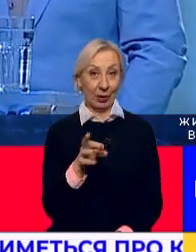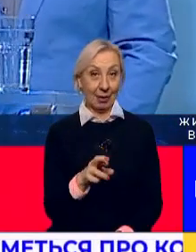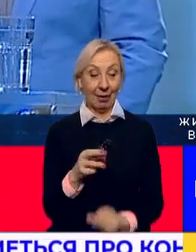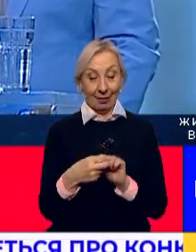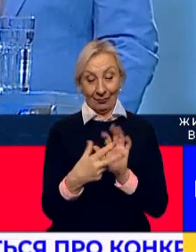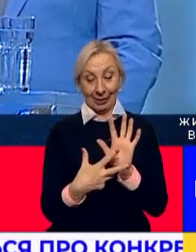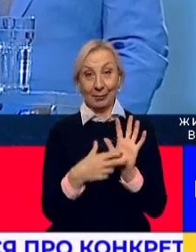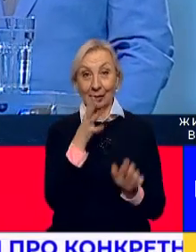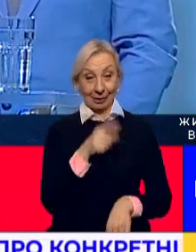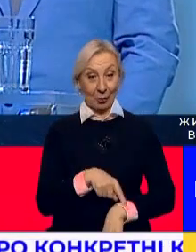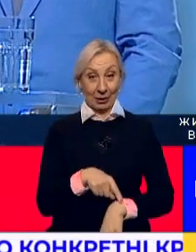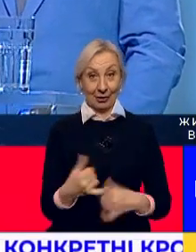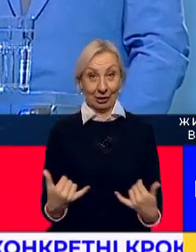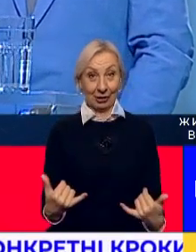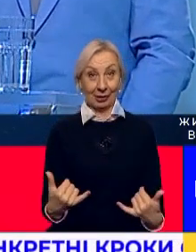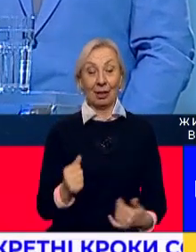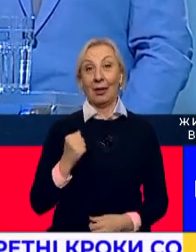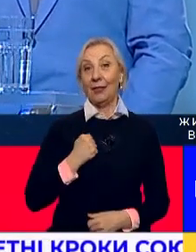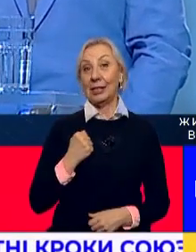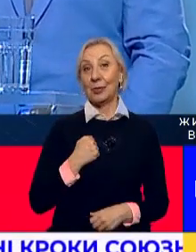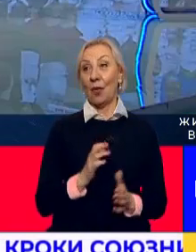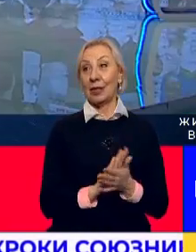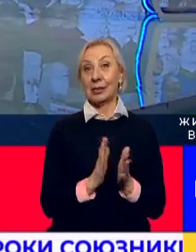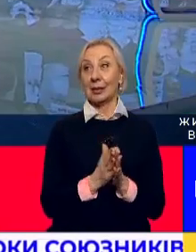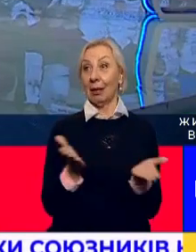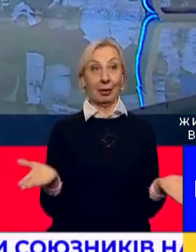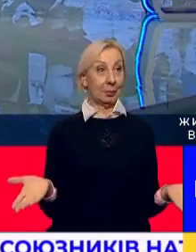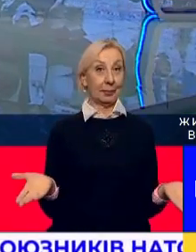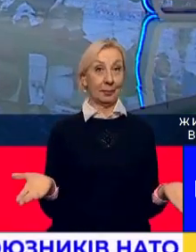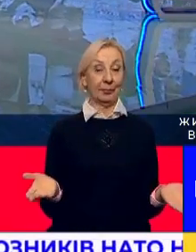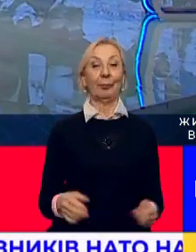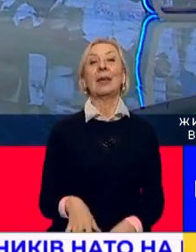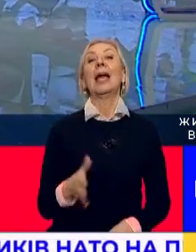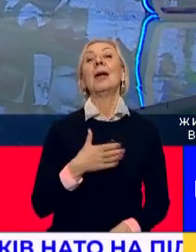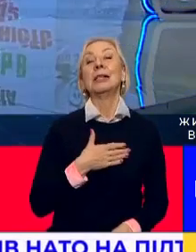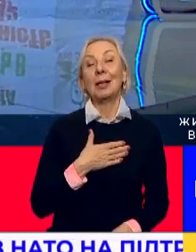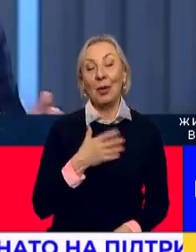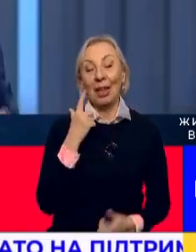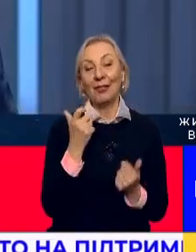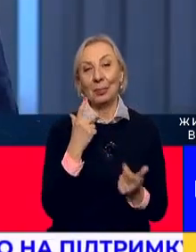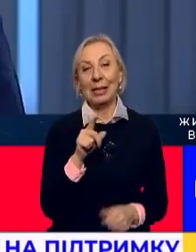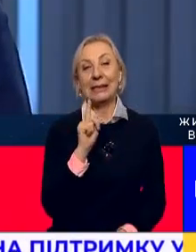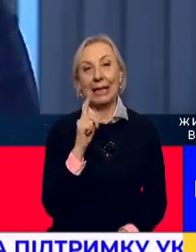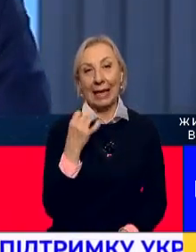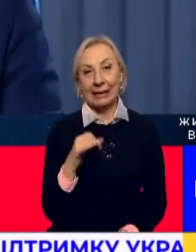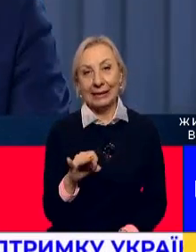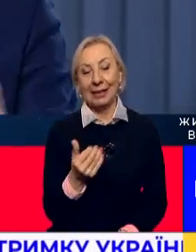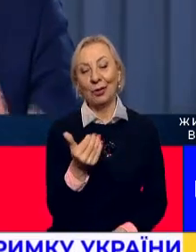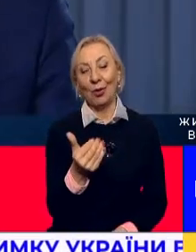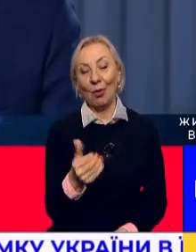зауважили, військового стану у нас не введено. Я підтверджую ще раз, за моєю інформацією, Зеленський і його